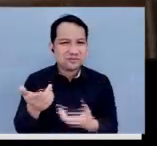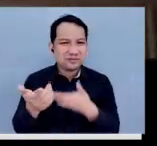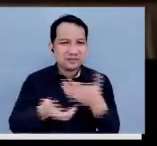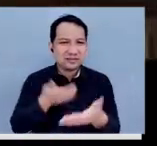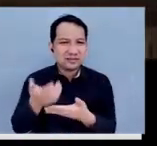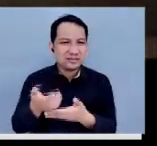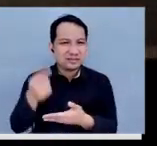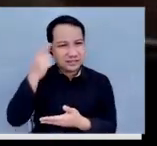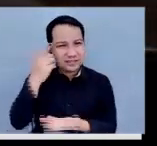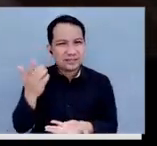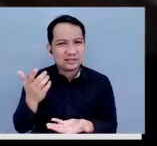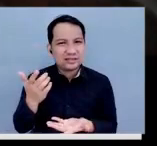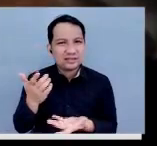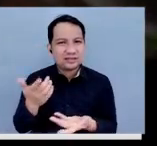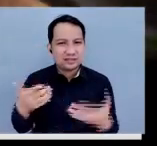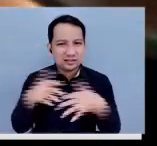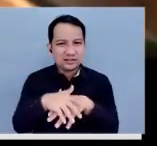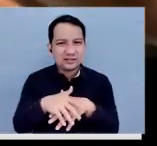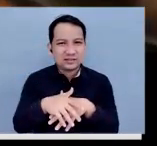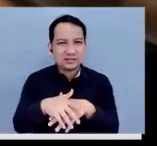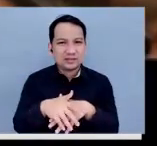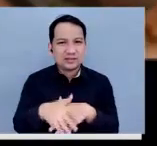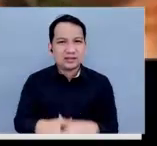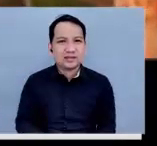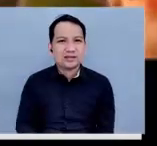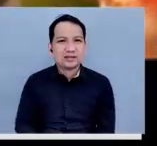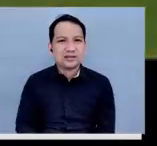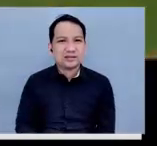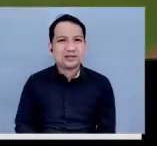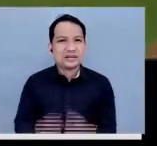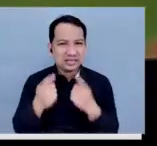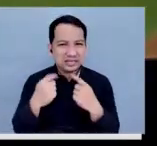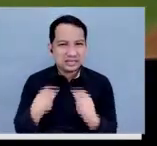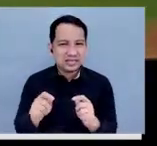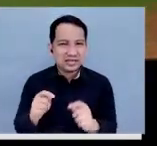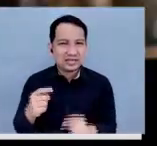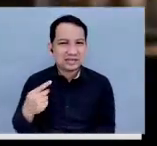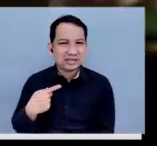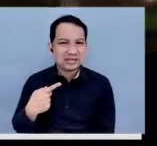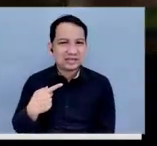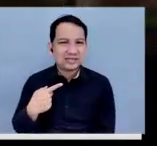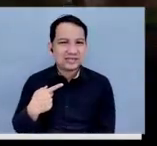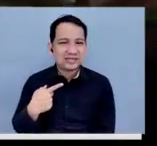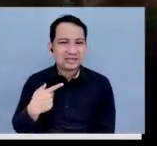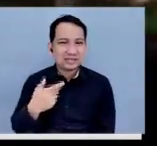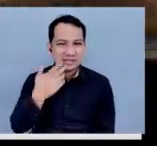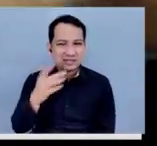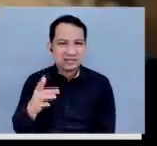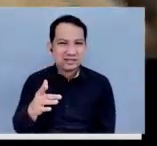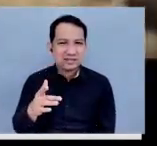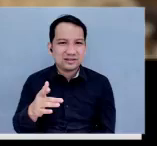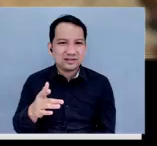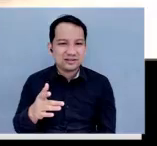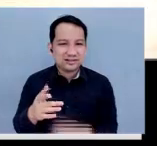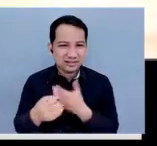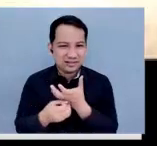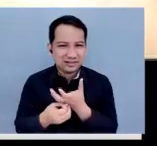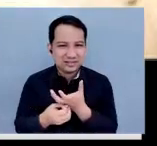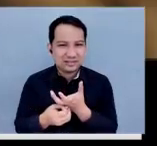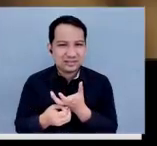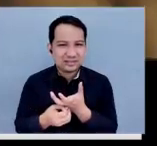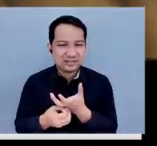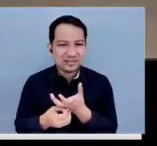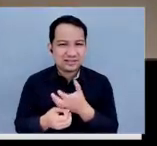ano yung ipagkocombine mo ng mga dishes? Try lang po. So, example, parang kumakain lang kasi kayo ng ano eh, ng topsy.